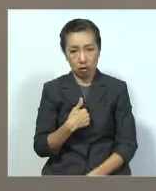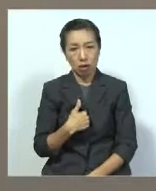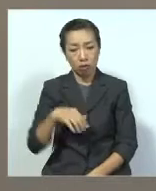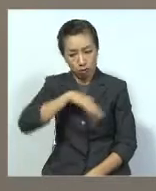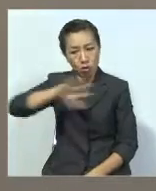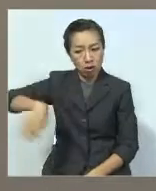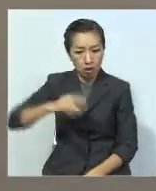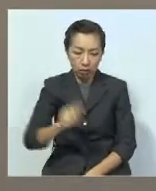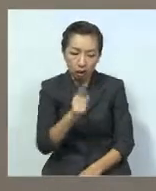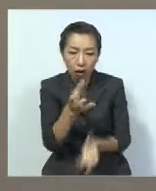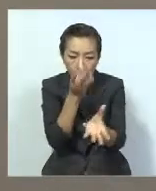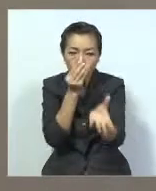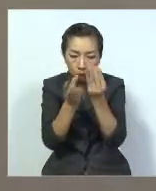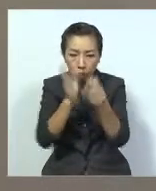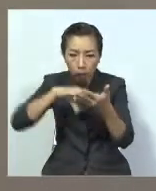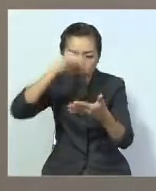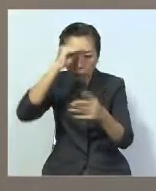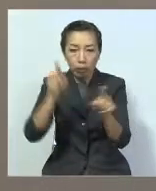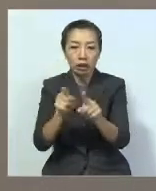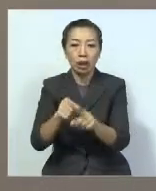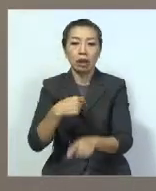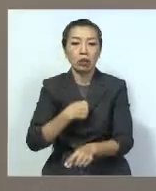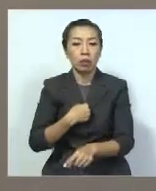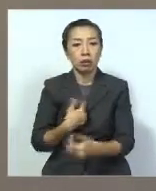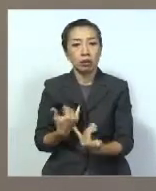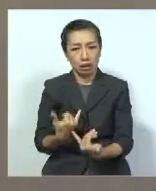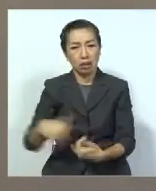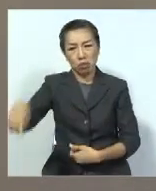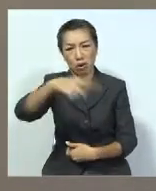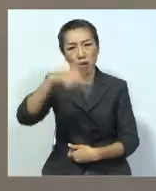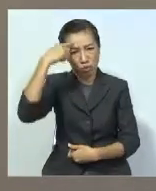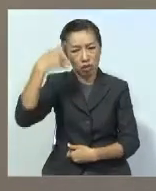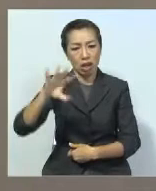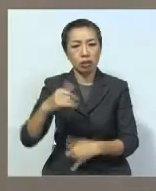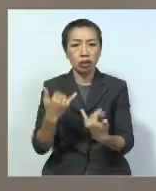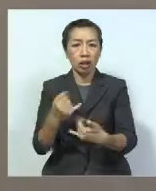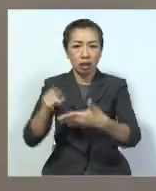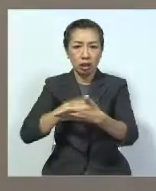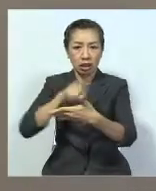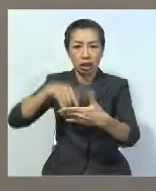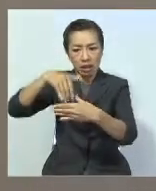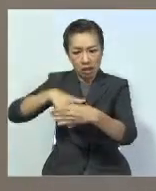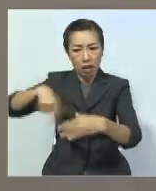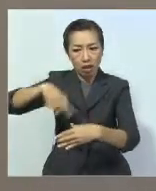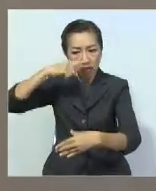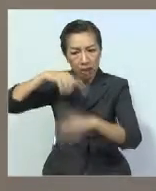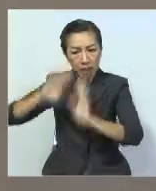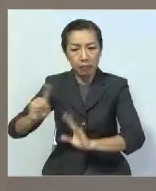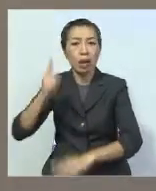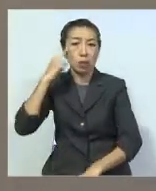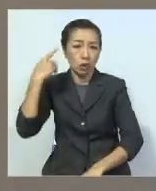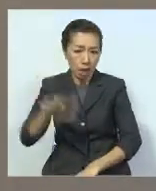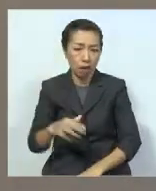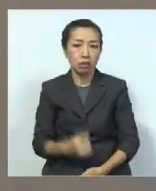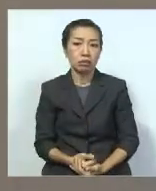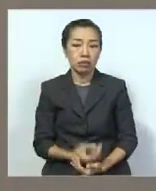เราต้องเรียนรู้นะเราต้องเรียนรู้ระบบการตั้งของเราเป็นอย่างไรเราก็รู้อยู่นะประชาชนจะเลือกตั้งจากใครก็รู้อยู่นะเพรา